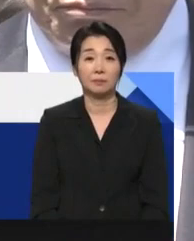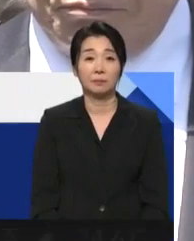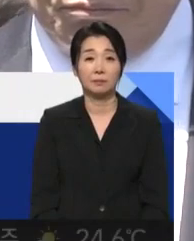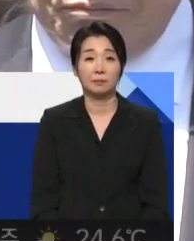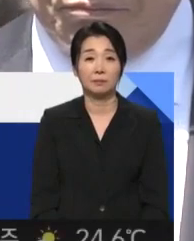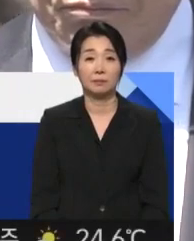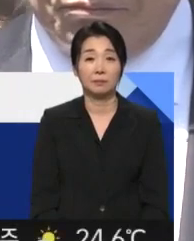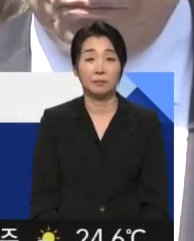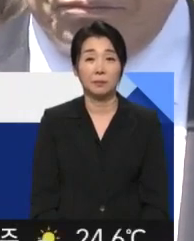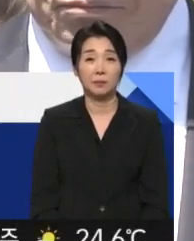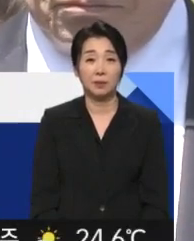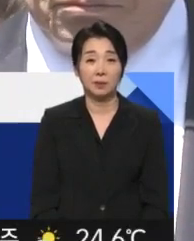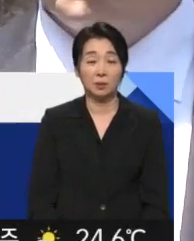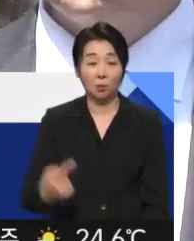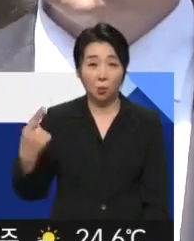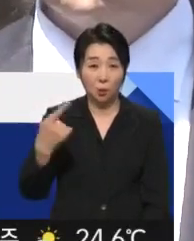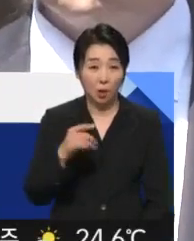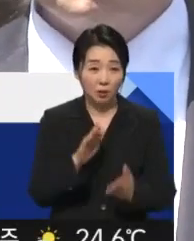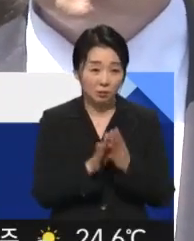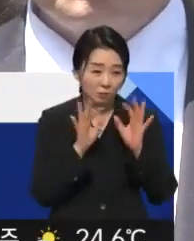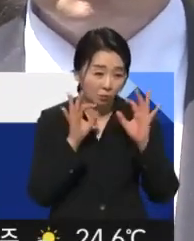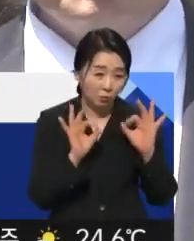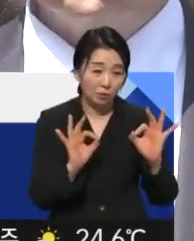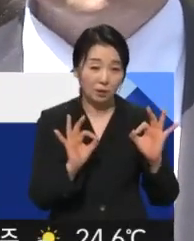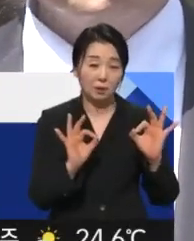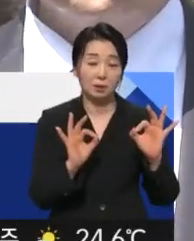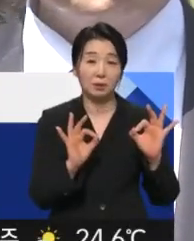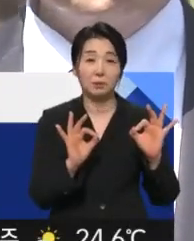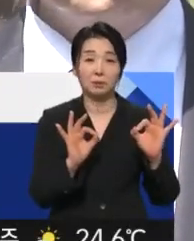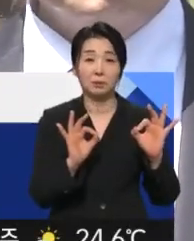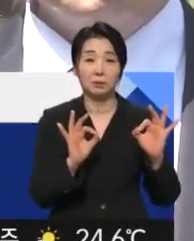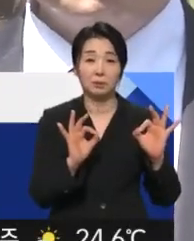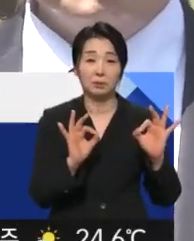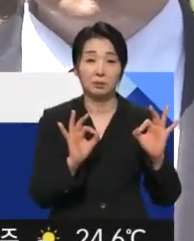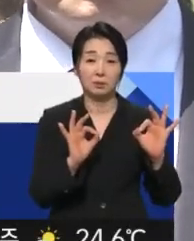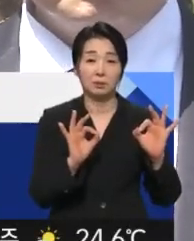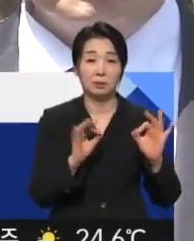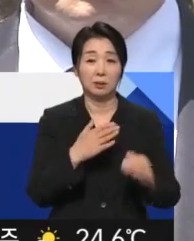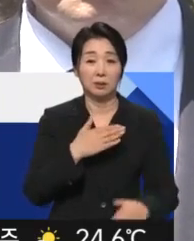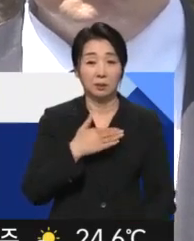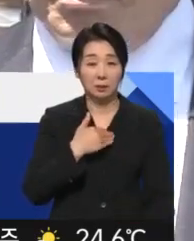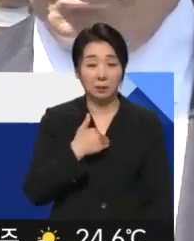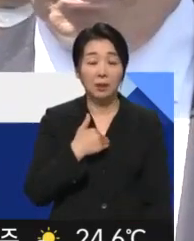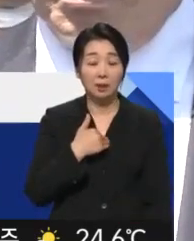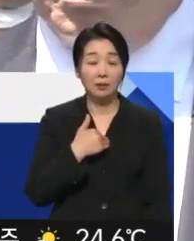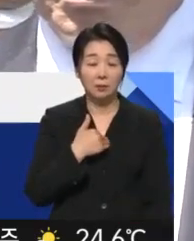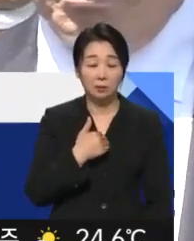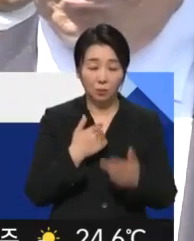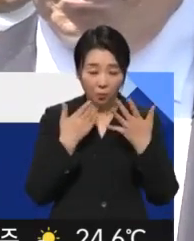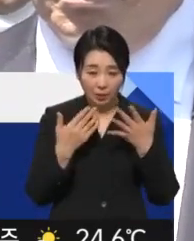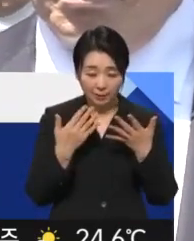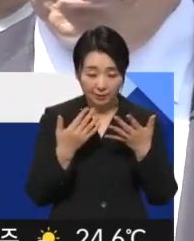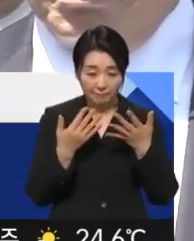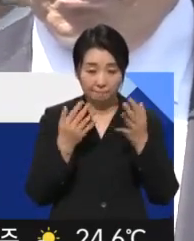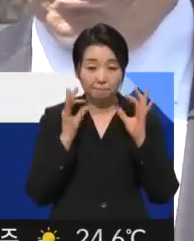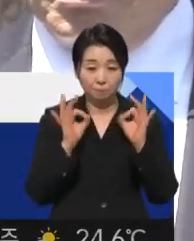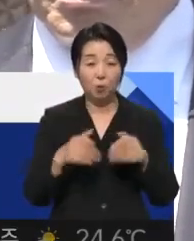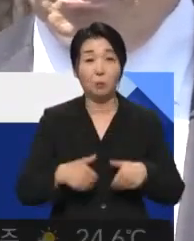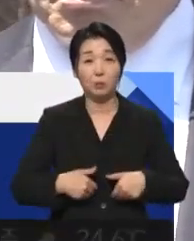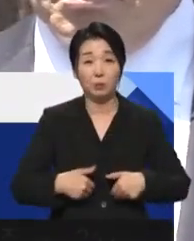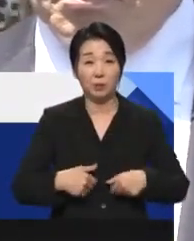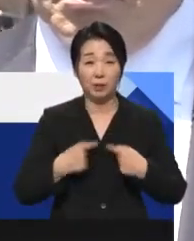이렇게 와서 뵈니까 더 제가 뚜렷이 보이고 제가 입던 옷